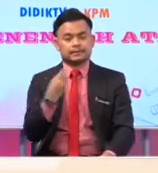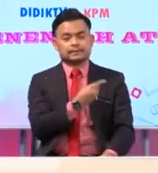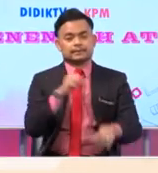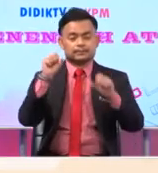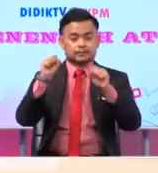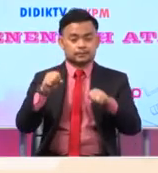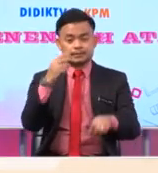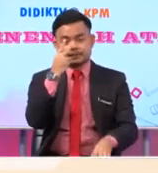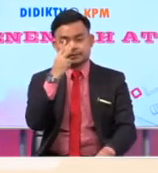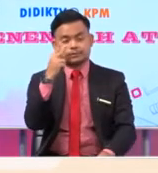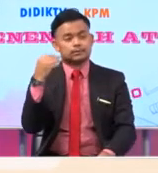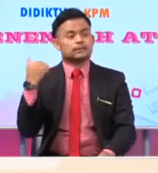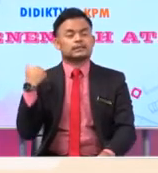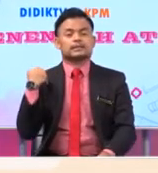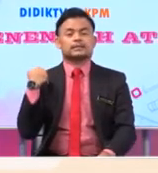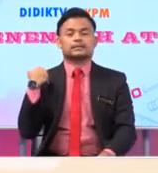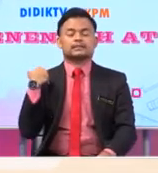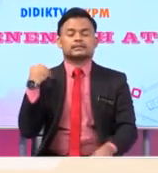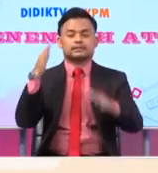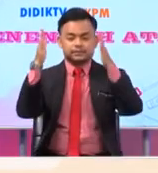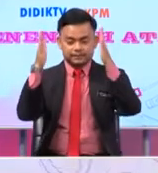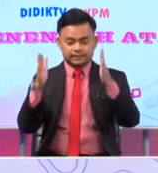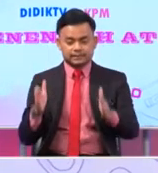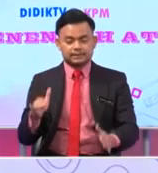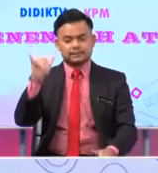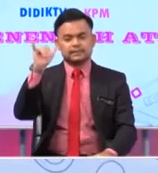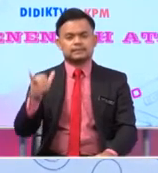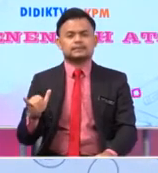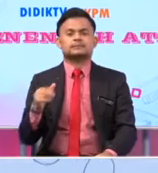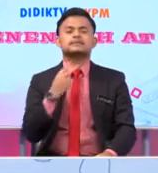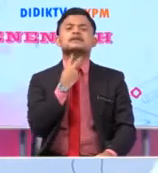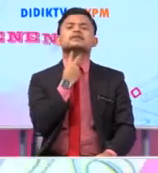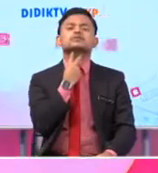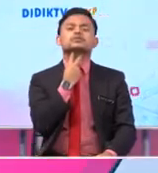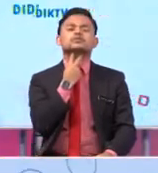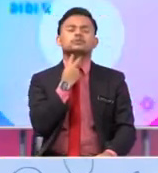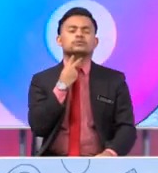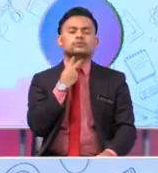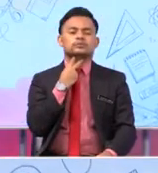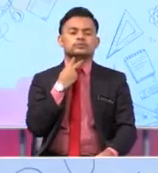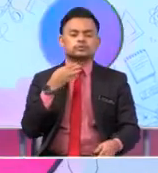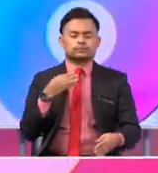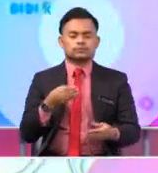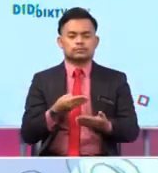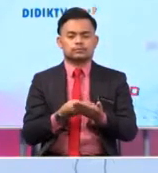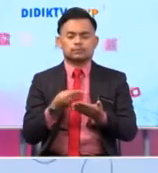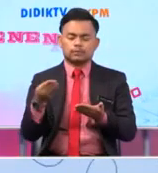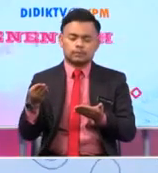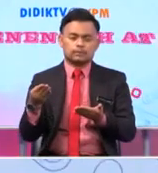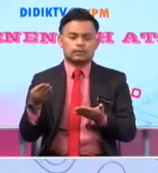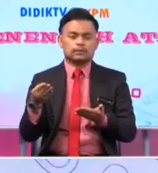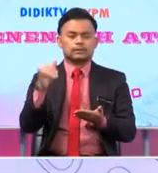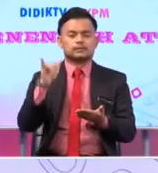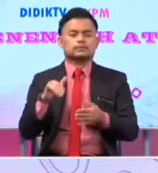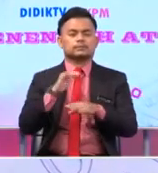nampak aja seorang wanita yang sedang hamil dia bawa banyak barang lacey good tapi itunya berdiri tak duduk